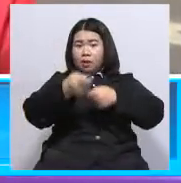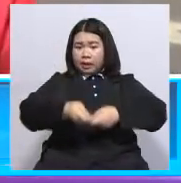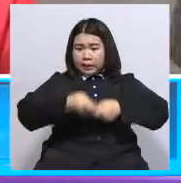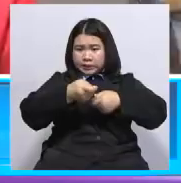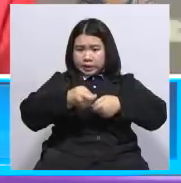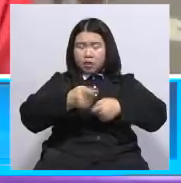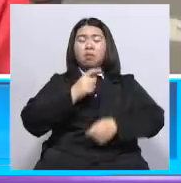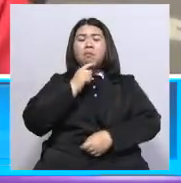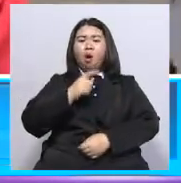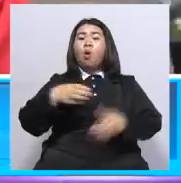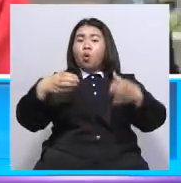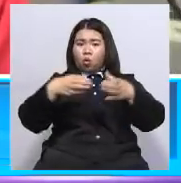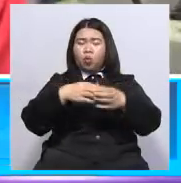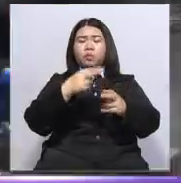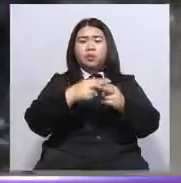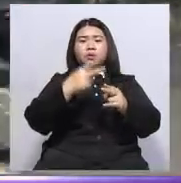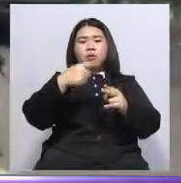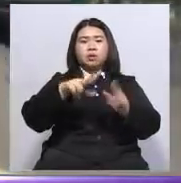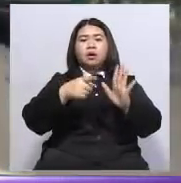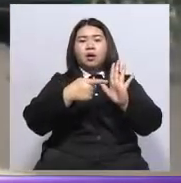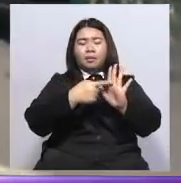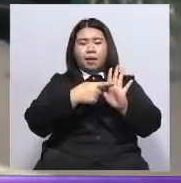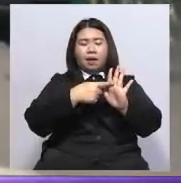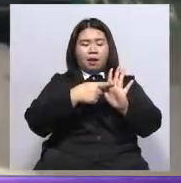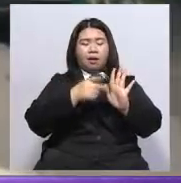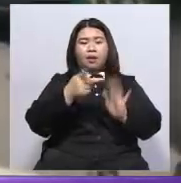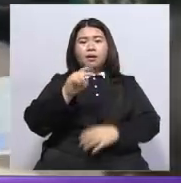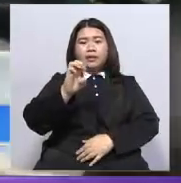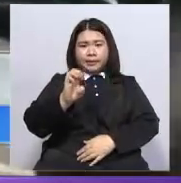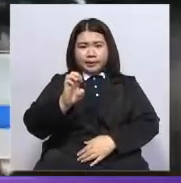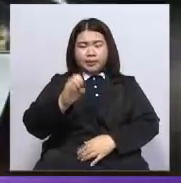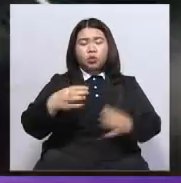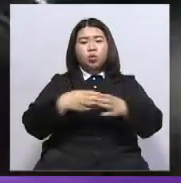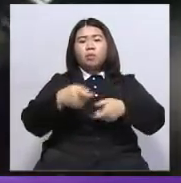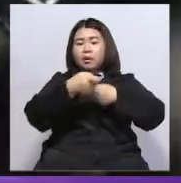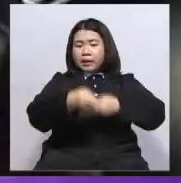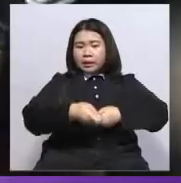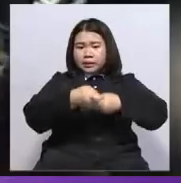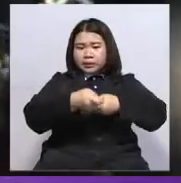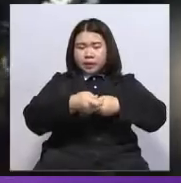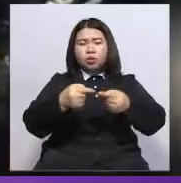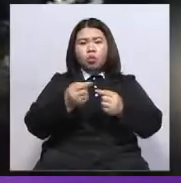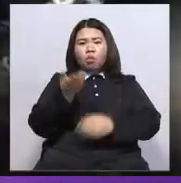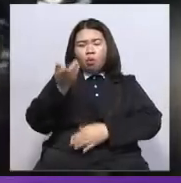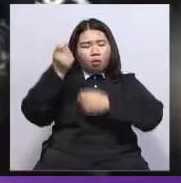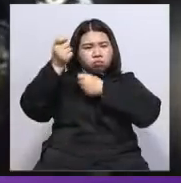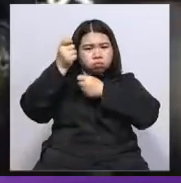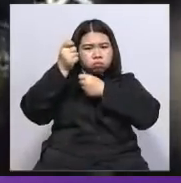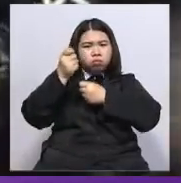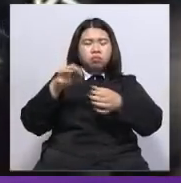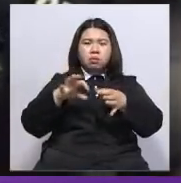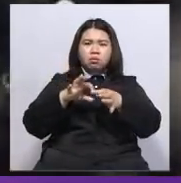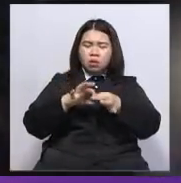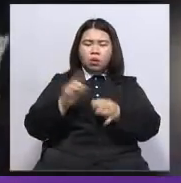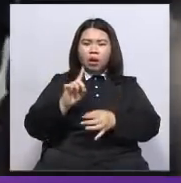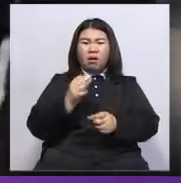าเรียกว่ากลุ่มภาคีนะคะเกษตรกรค่ะก็ได้มีการรวมกลุ่มกันค่ะเพื่อที่จะเรียกร้องแล้วก็ติดตามความดำเนินง